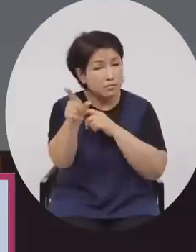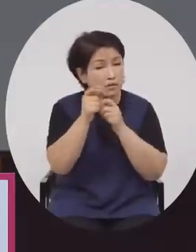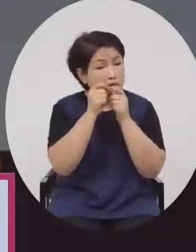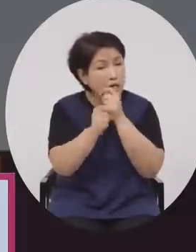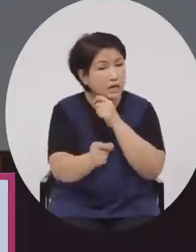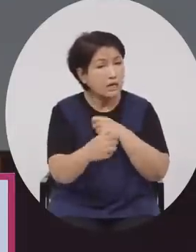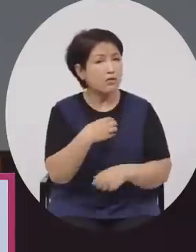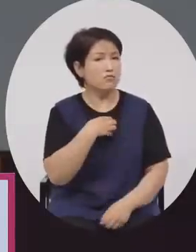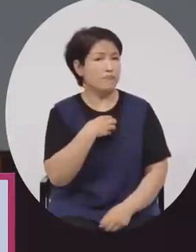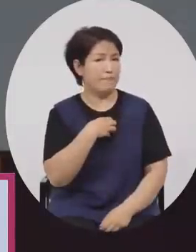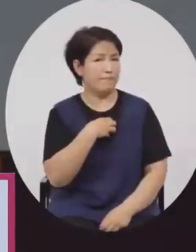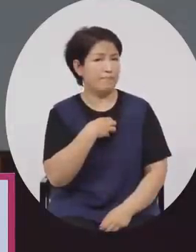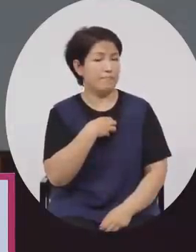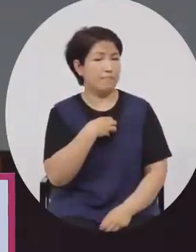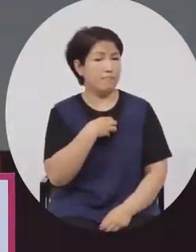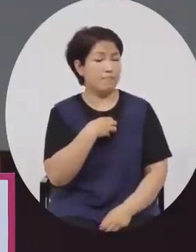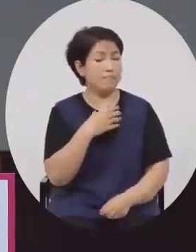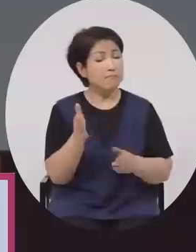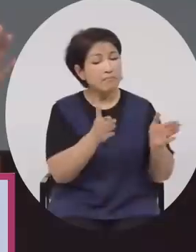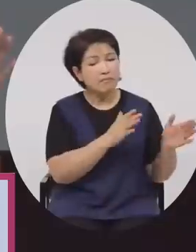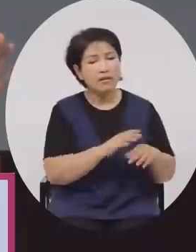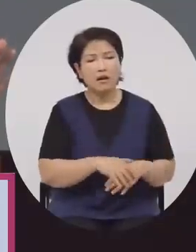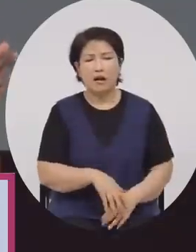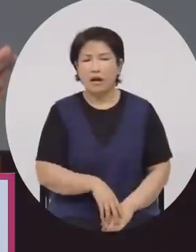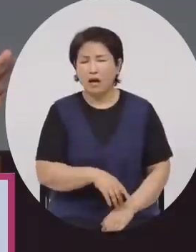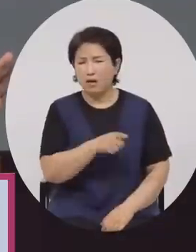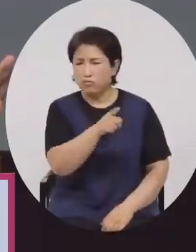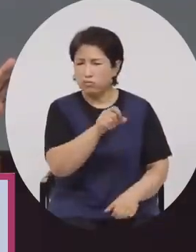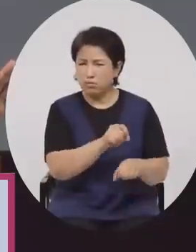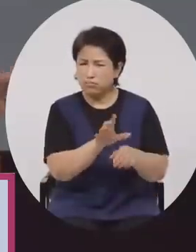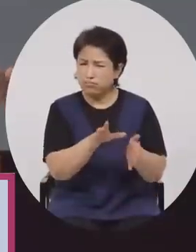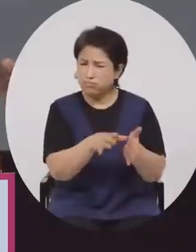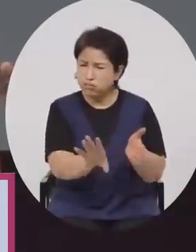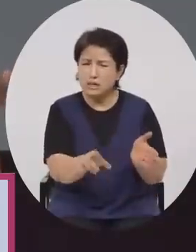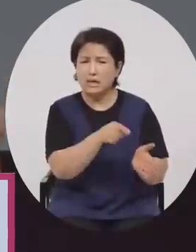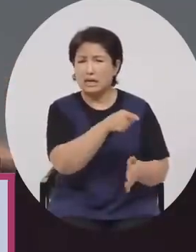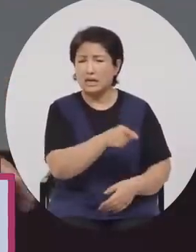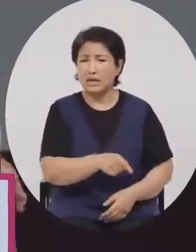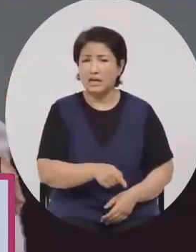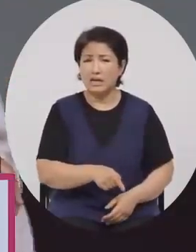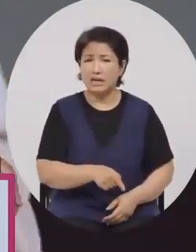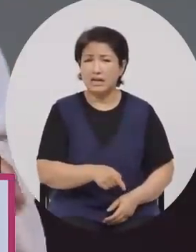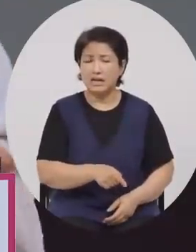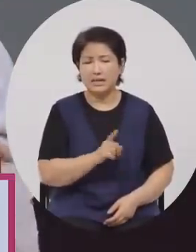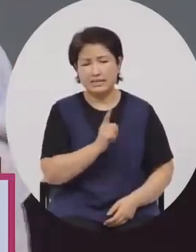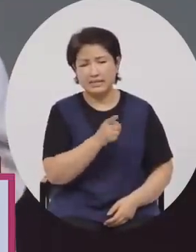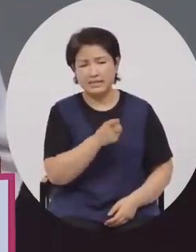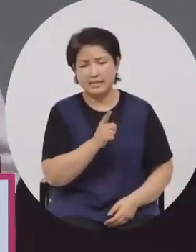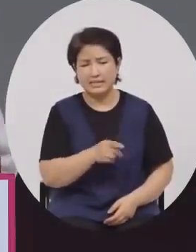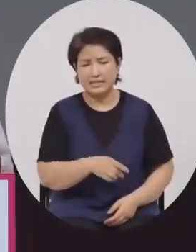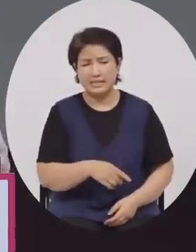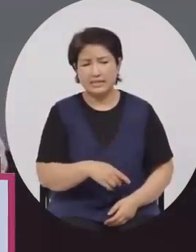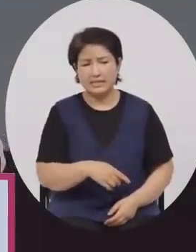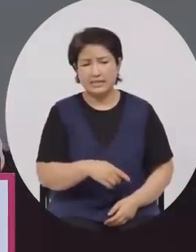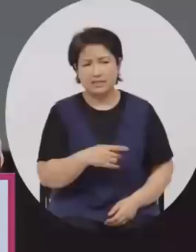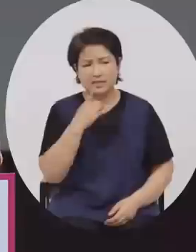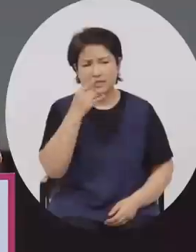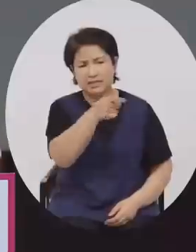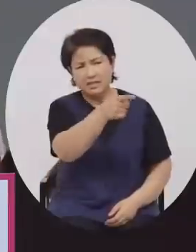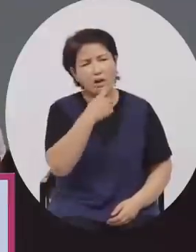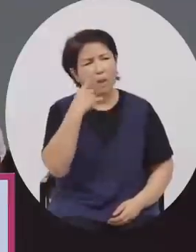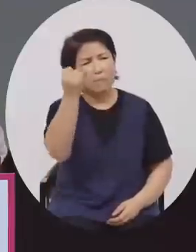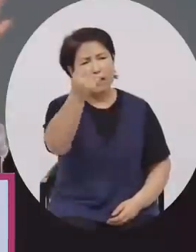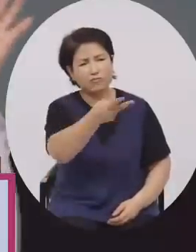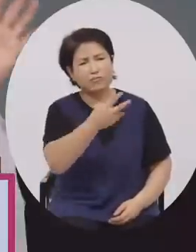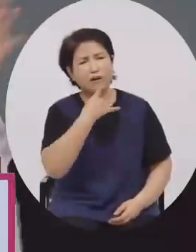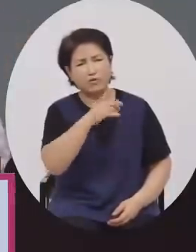거예요. 그러고 막, 아이고, 뭐 저런 인간이 다 있나. 아이고, 저 직업만 빼고 저 누가 좋아하겠나.